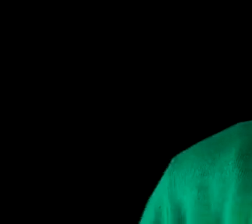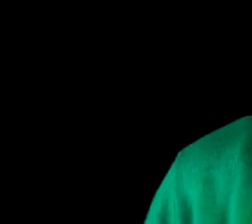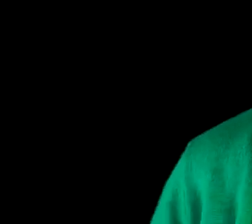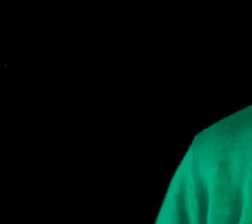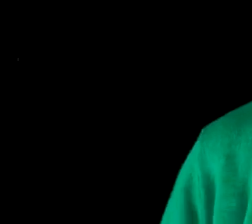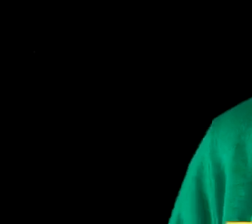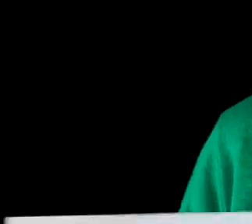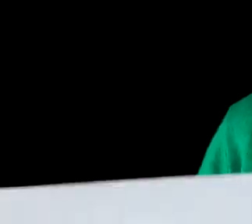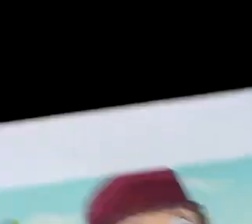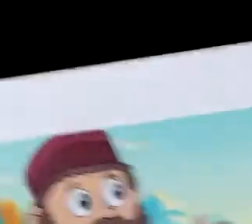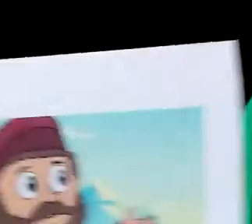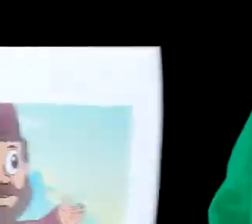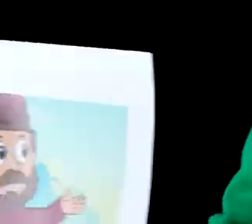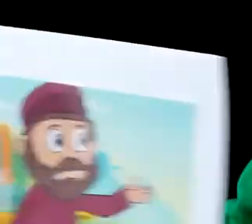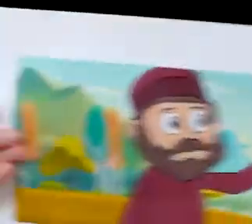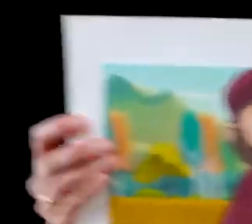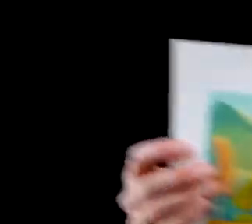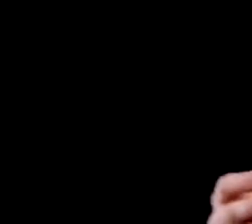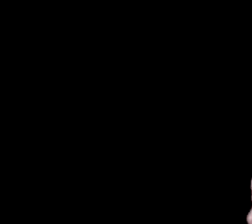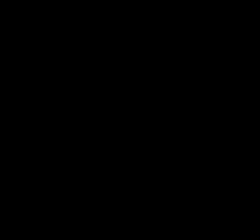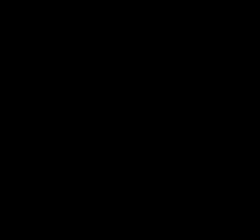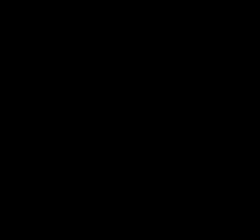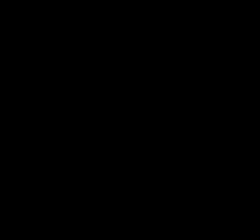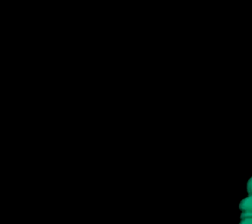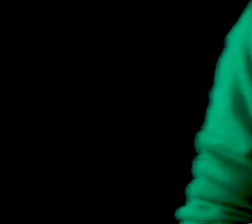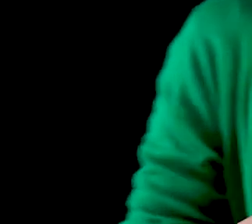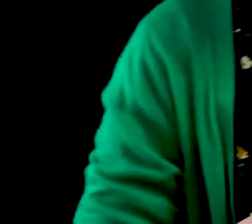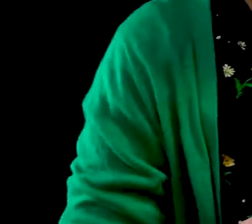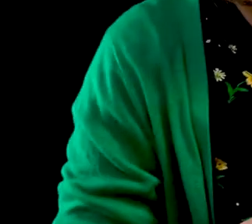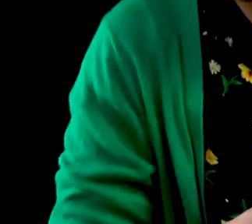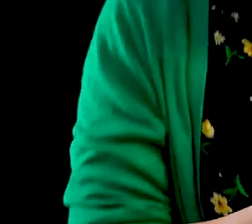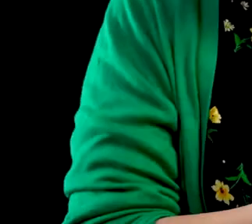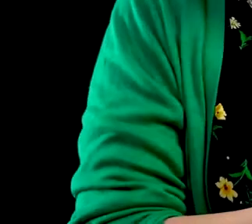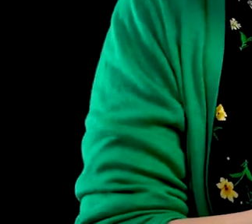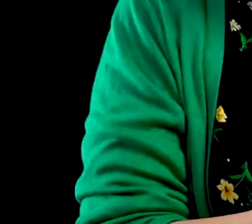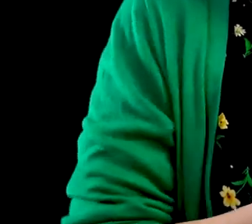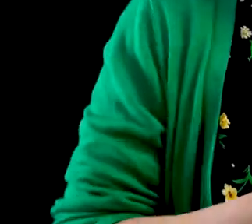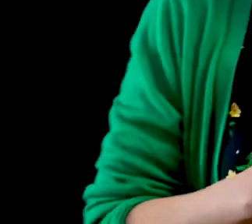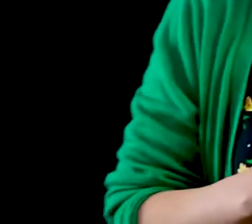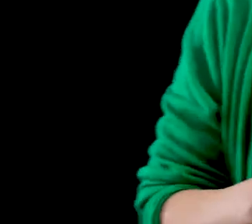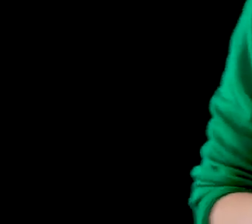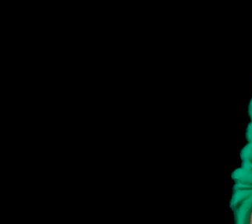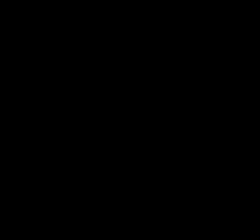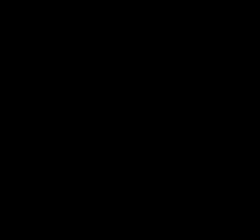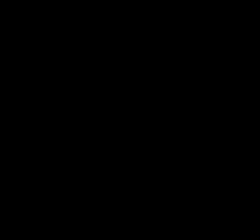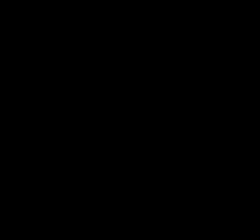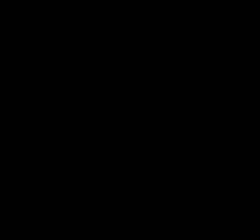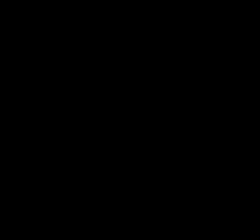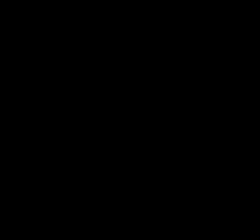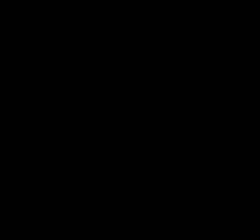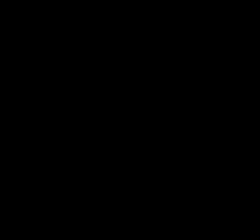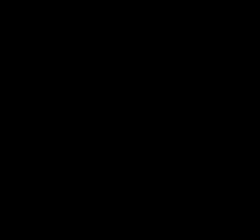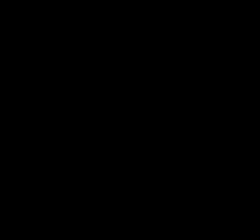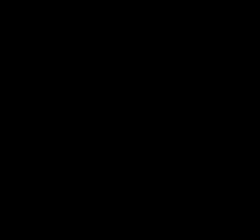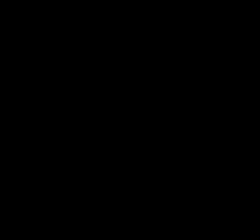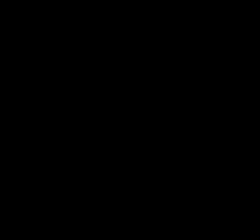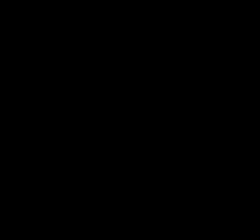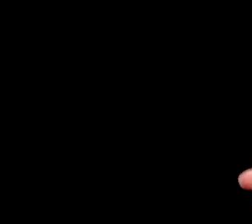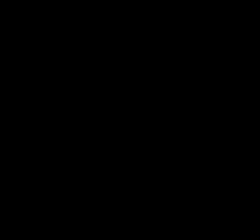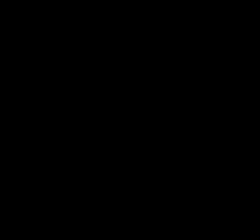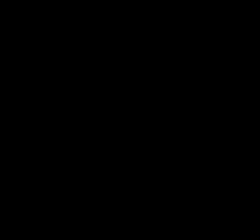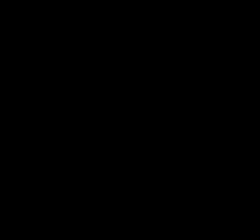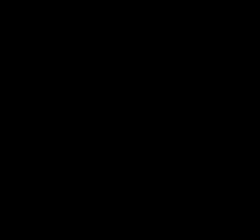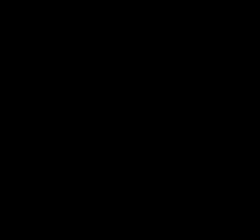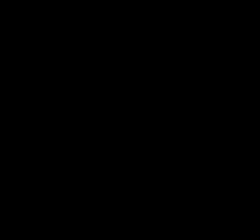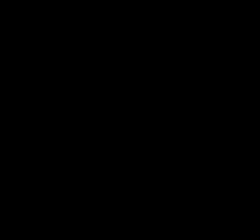Et après un long moment de recherche, Pierre, un des amis de Jésus, revient